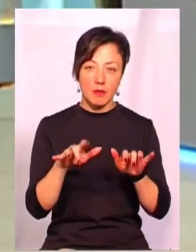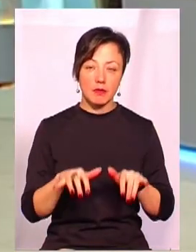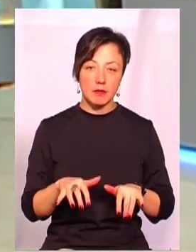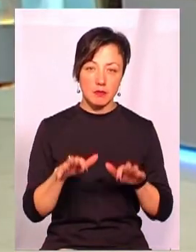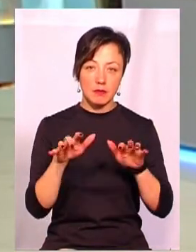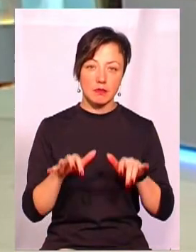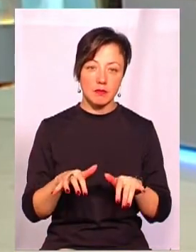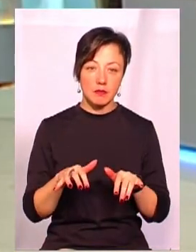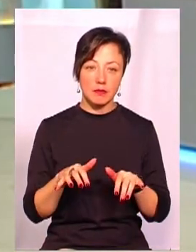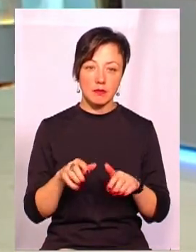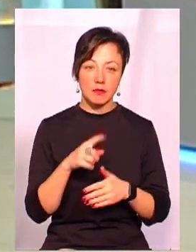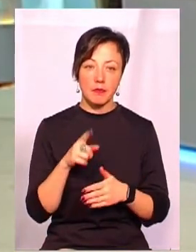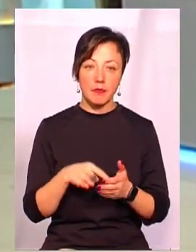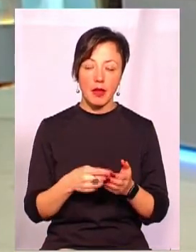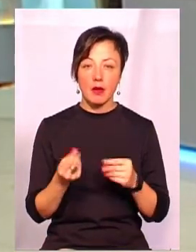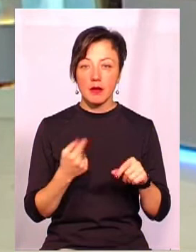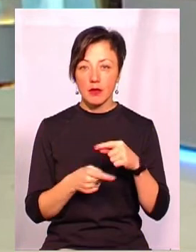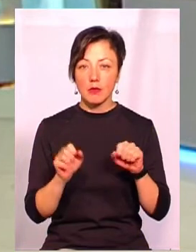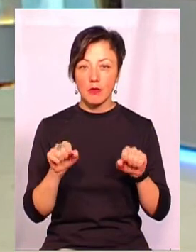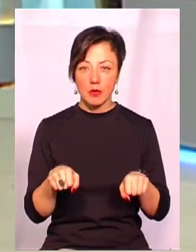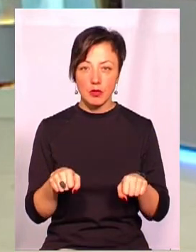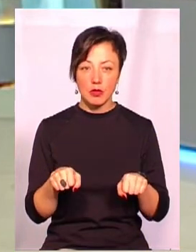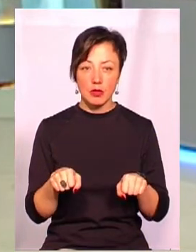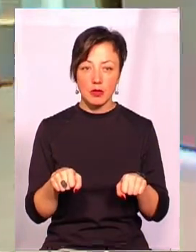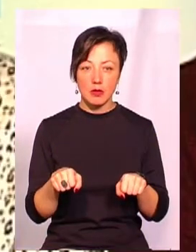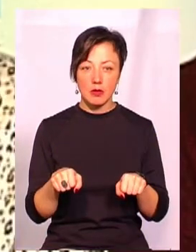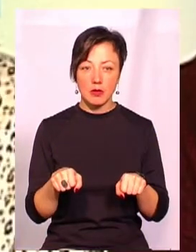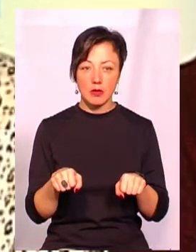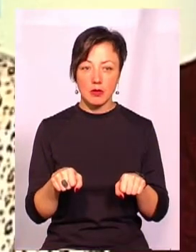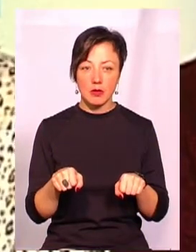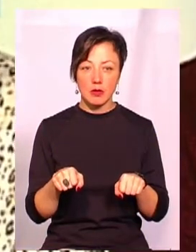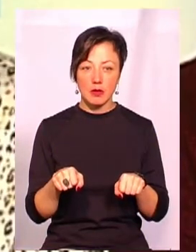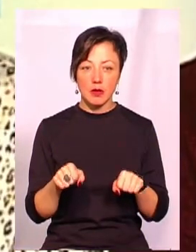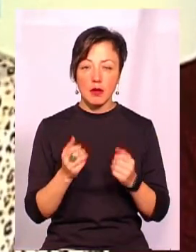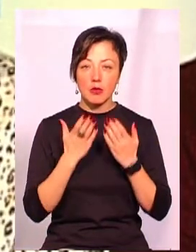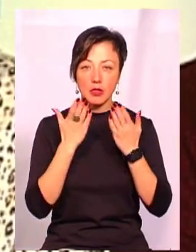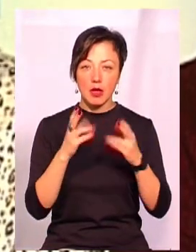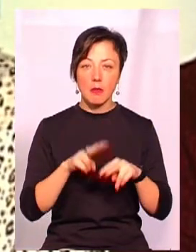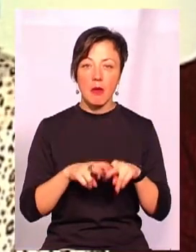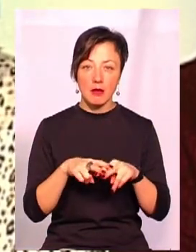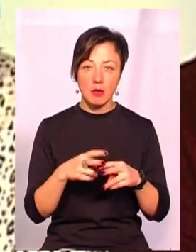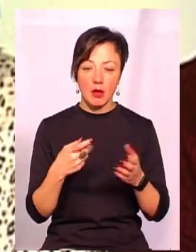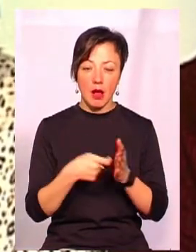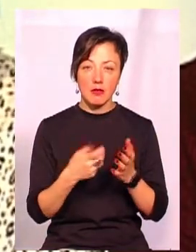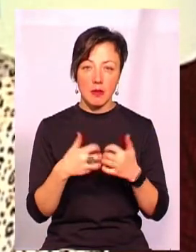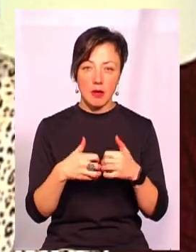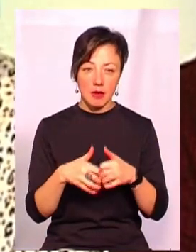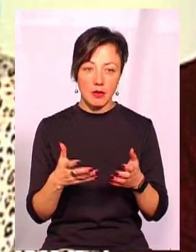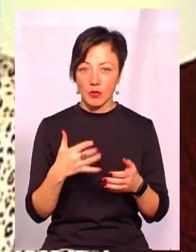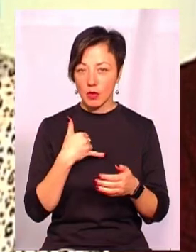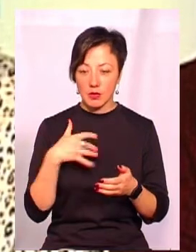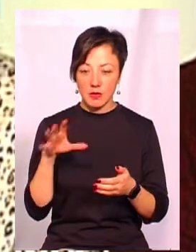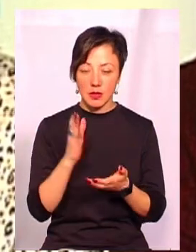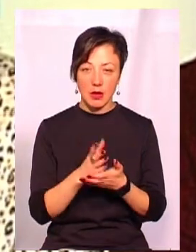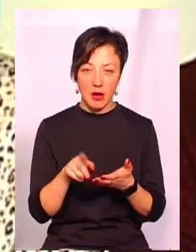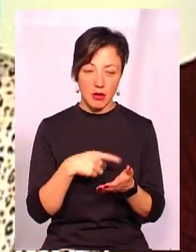продукт, підприємець може почитати паспорт касового апарата, і там все є, в залежності від того, ми всі користуємося гаджетами,